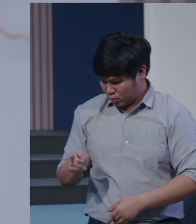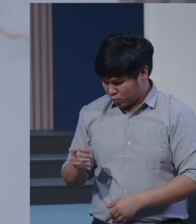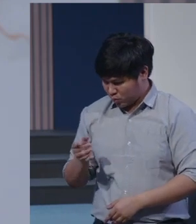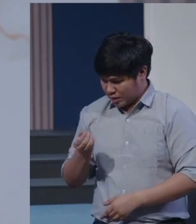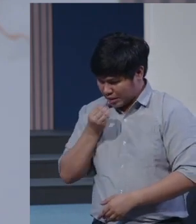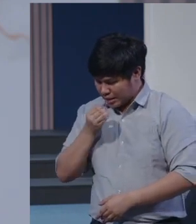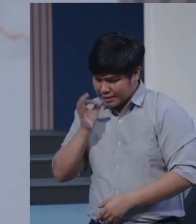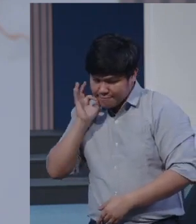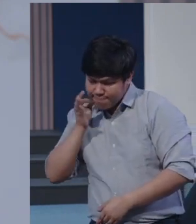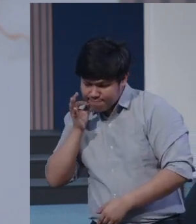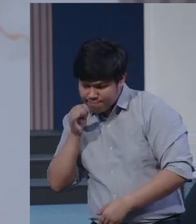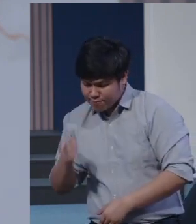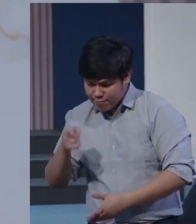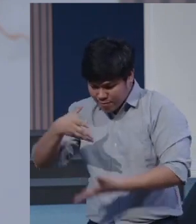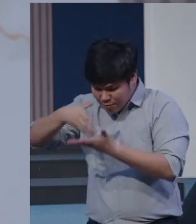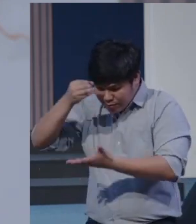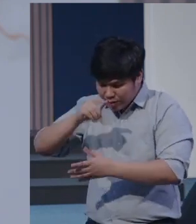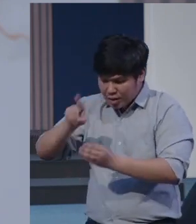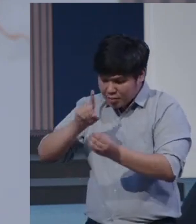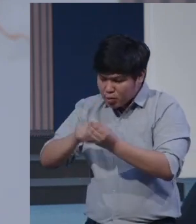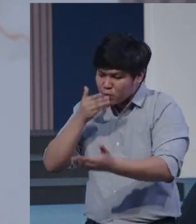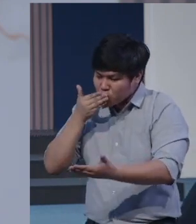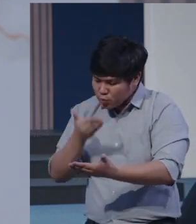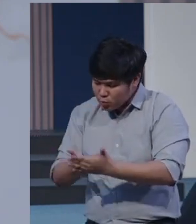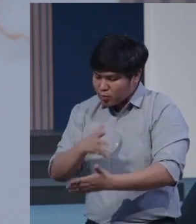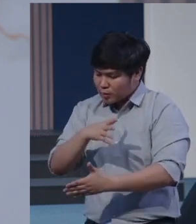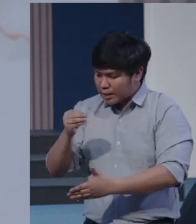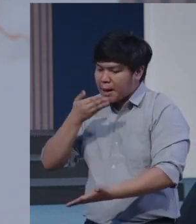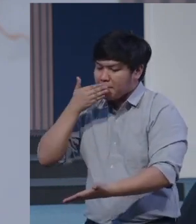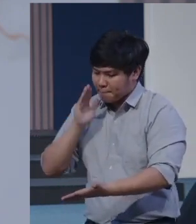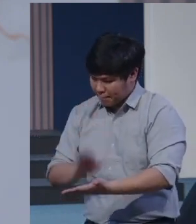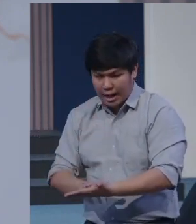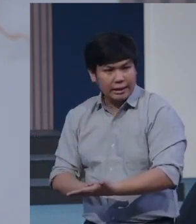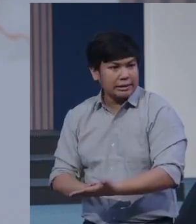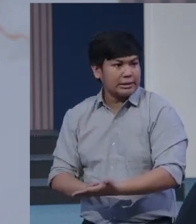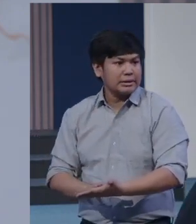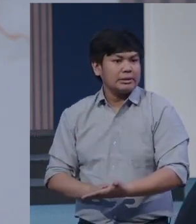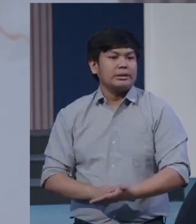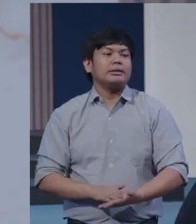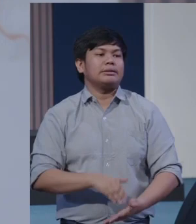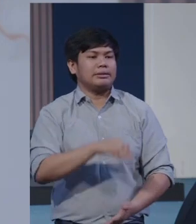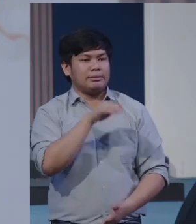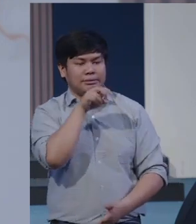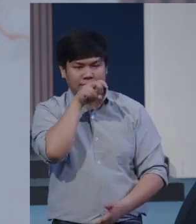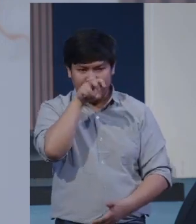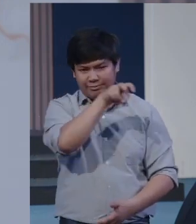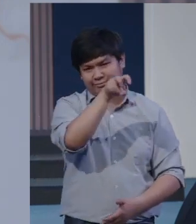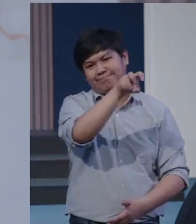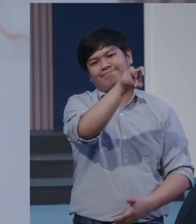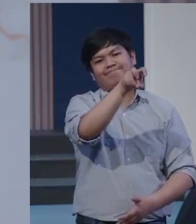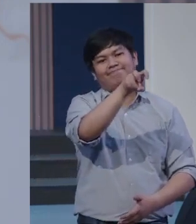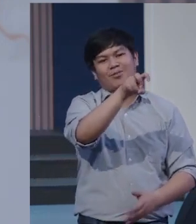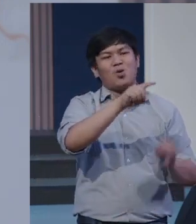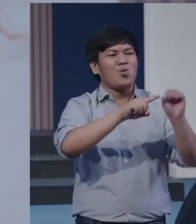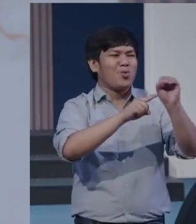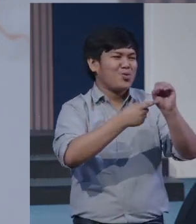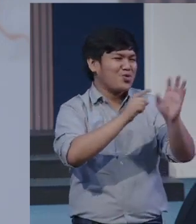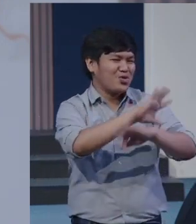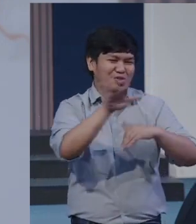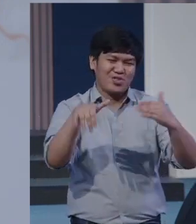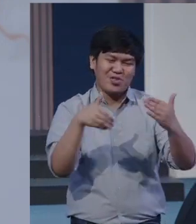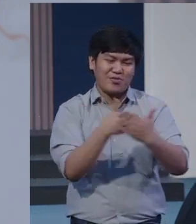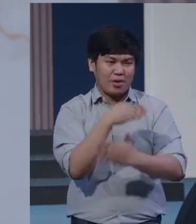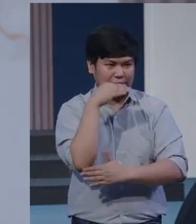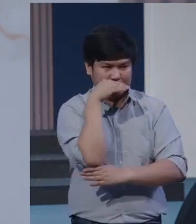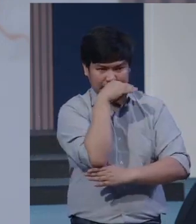knowing good and Evil so sinungaling po ay ang diyablo siya po ang pinagmumulan ng lahat ng pagsisinungaling